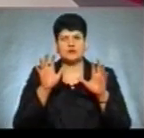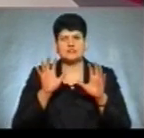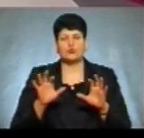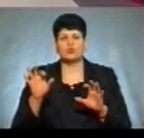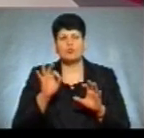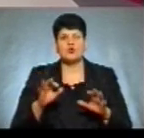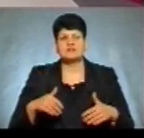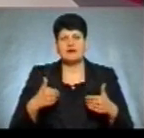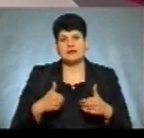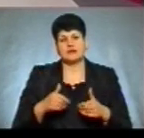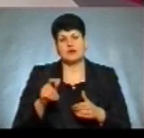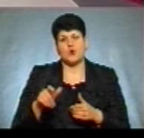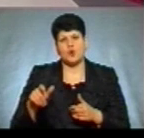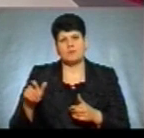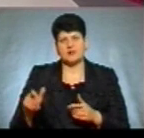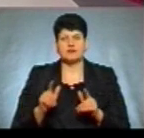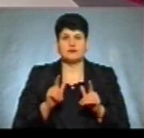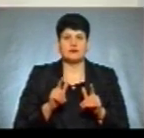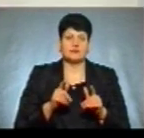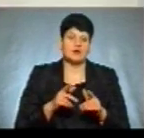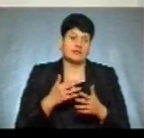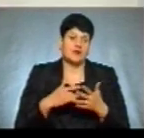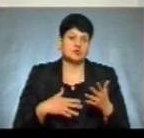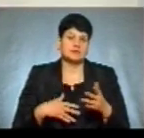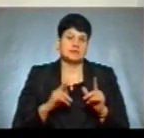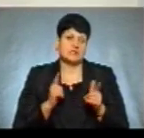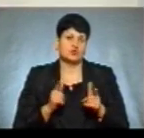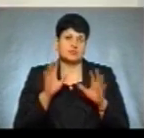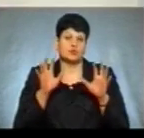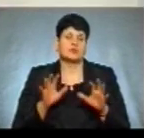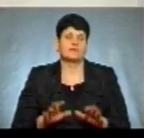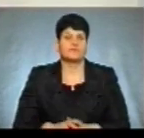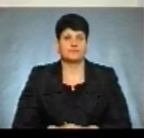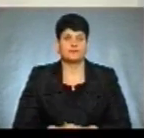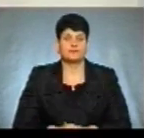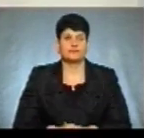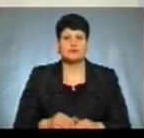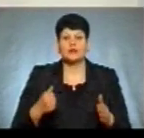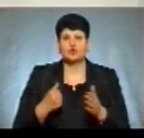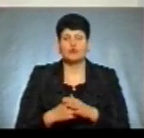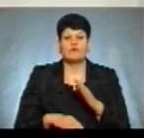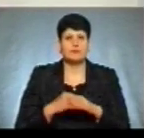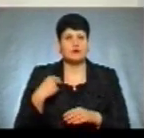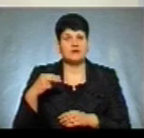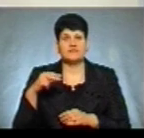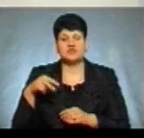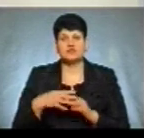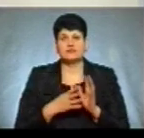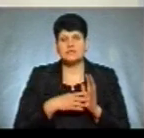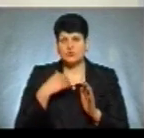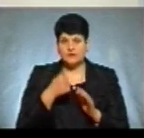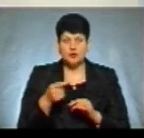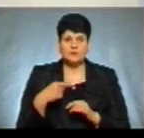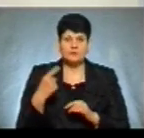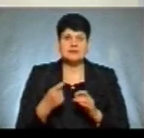закону про звернення громадян, в подальшому згідно кримінального або адміністративного законодавства. До виборів президента у 2019 році на Тернопільщині